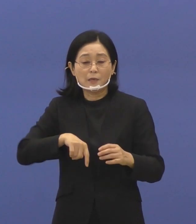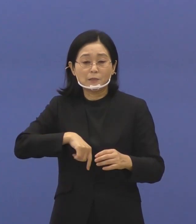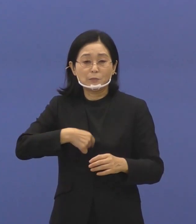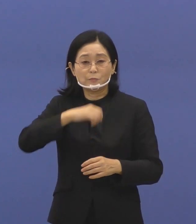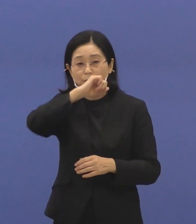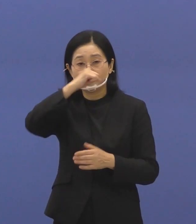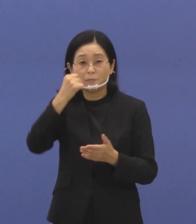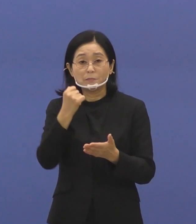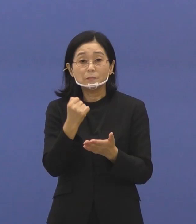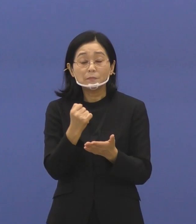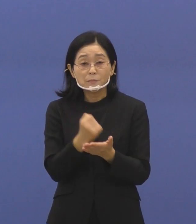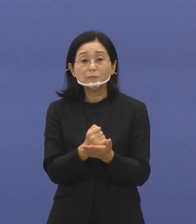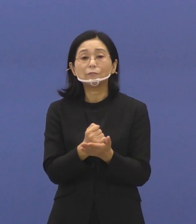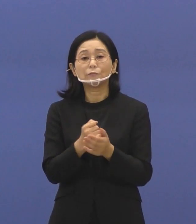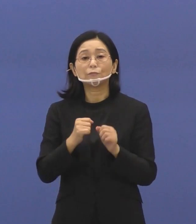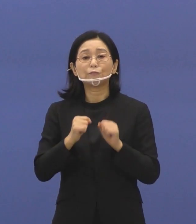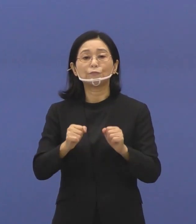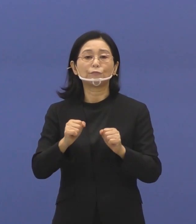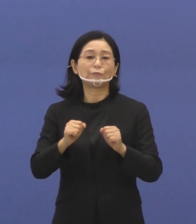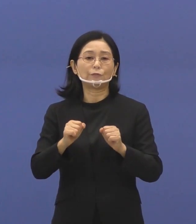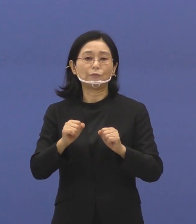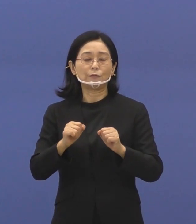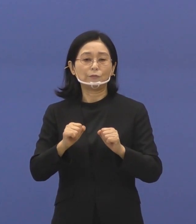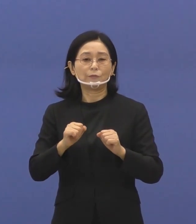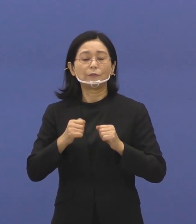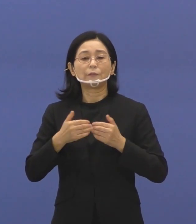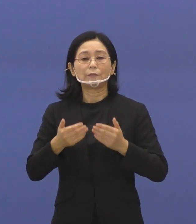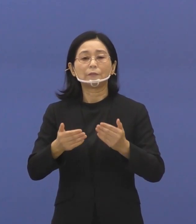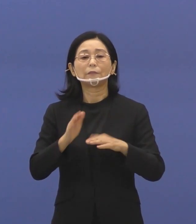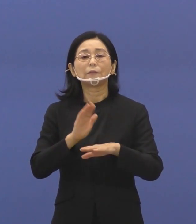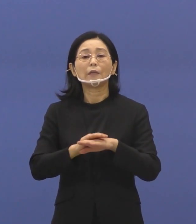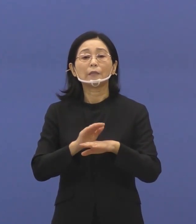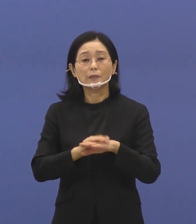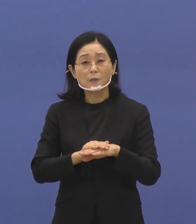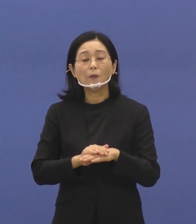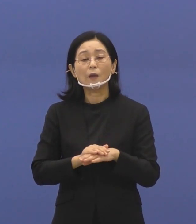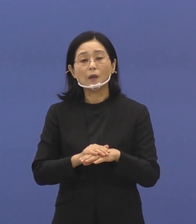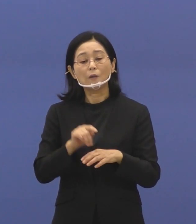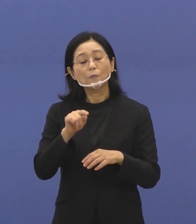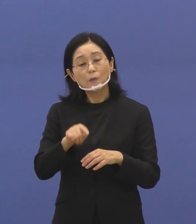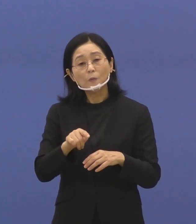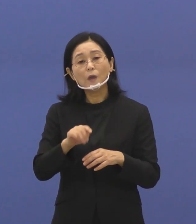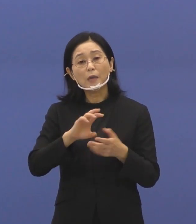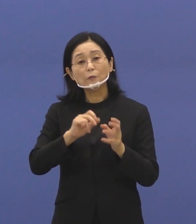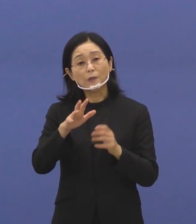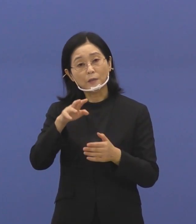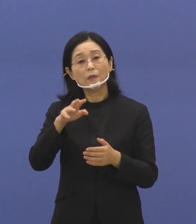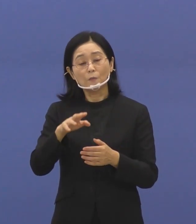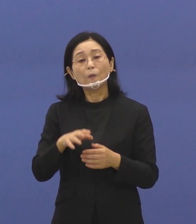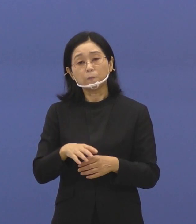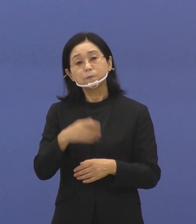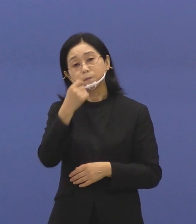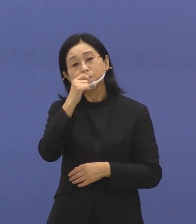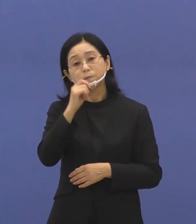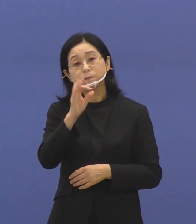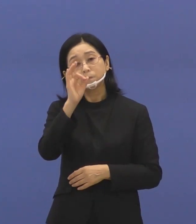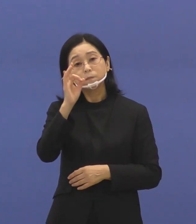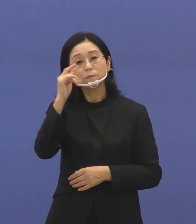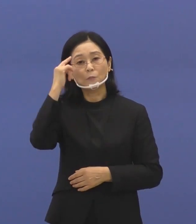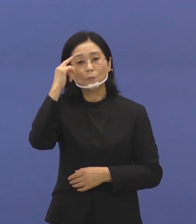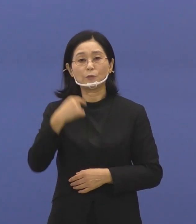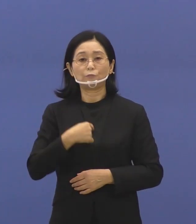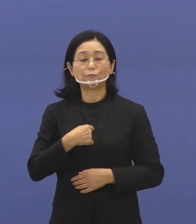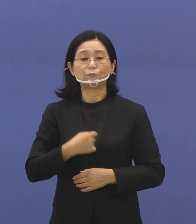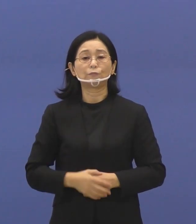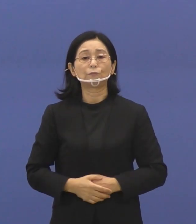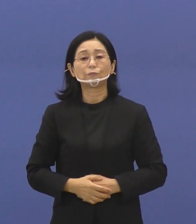るということについては、あの全体としてかなり岩手ではこうできている方ではないかと思います